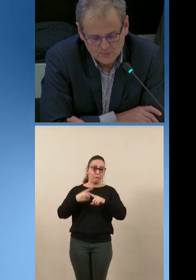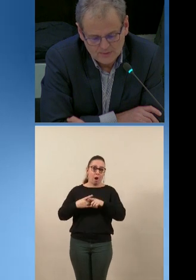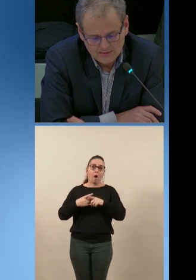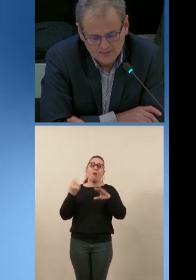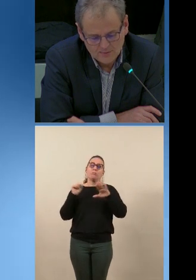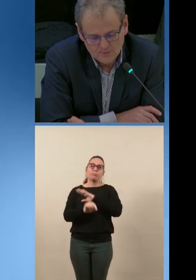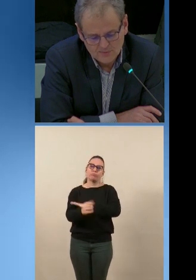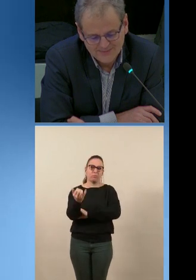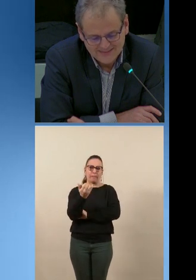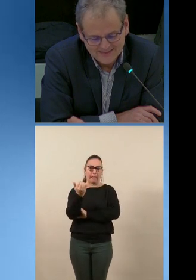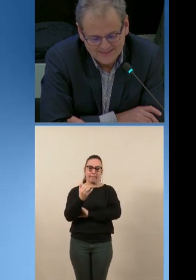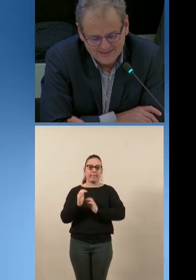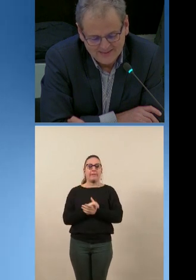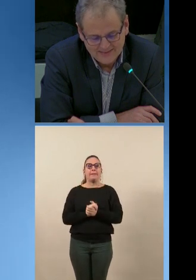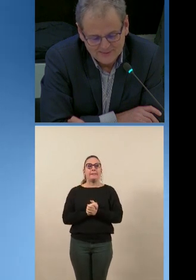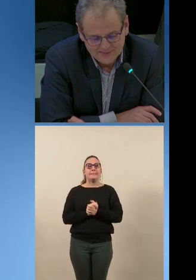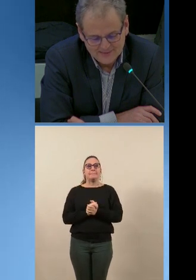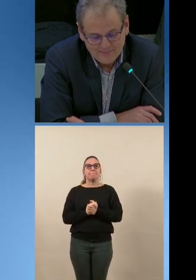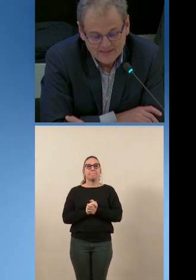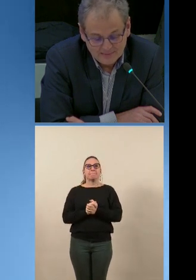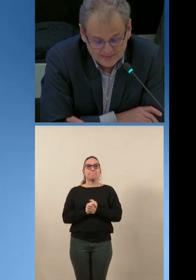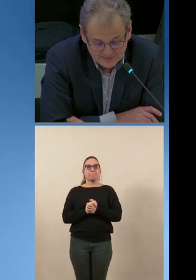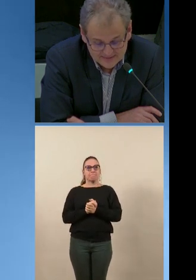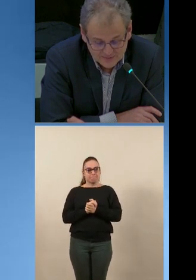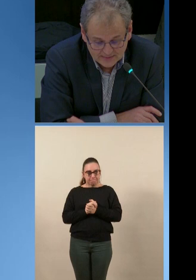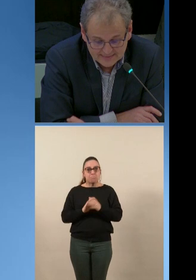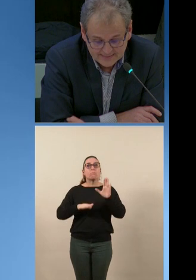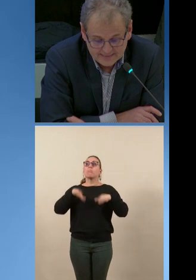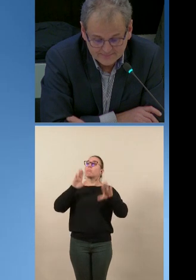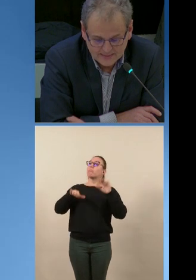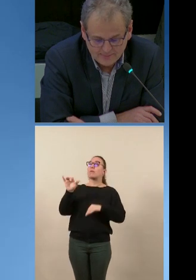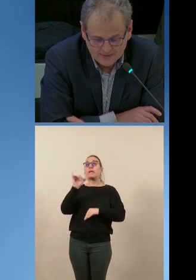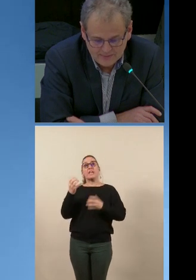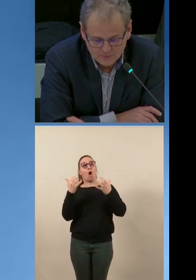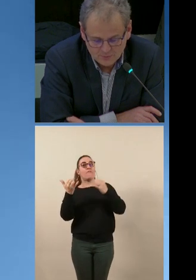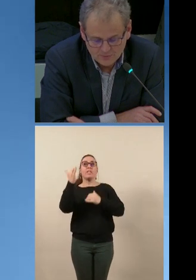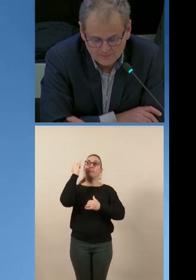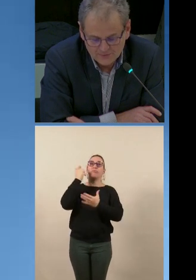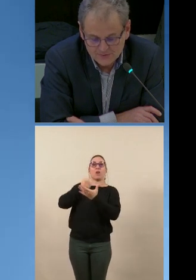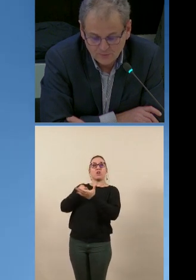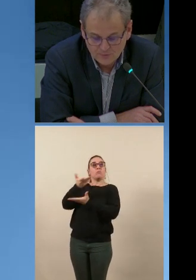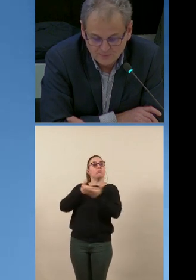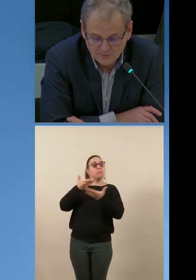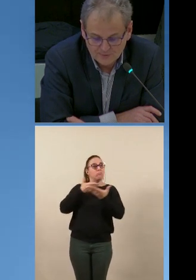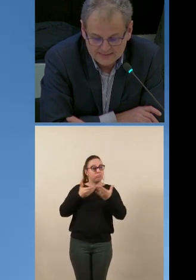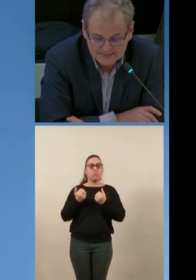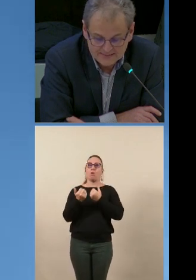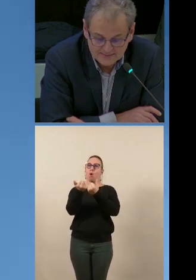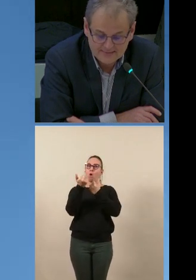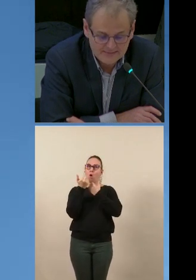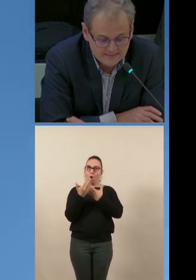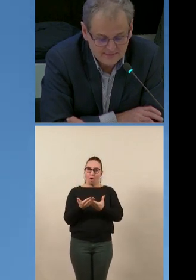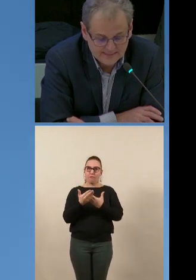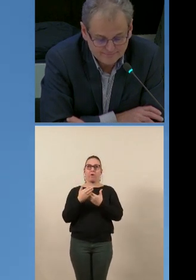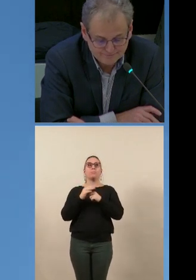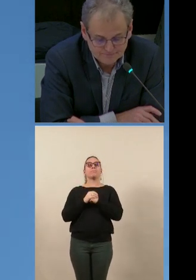là-dessus mais le le l'appel à manifestation d'intérêt a permis donc la présentation de l'offre d'adestia